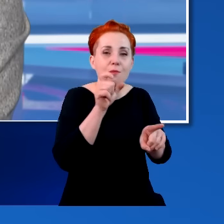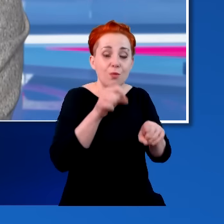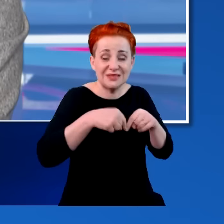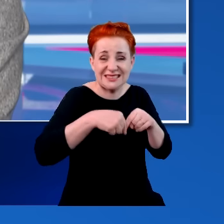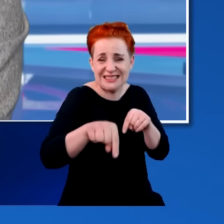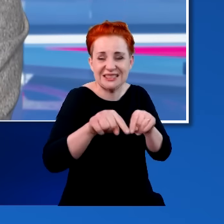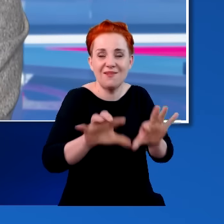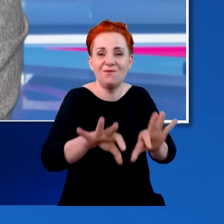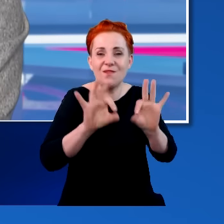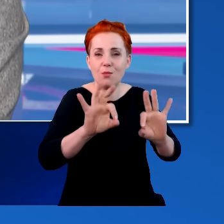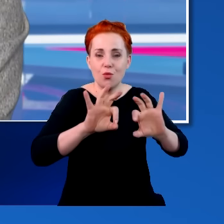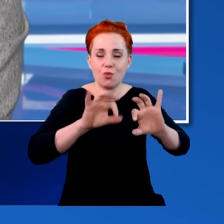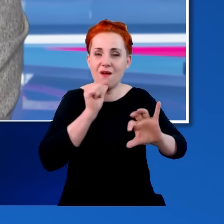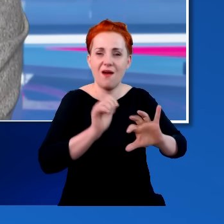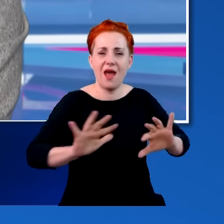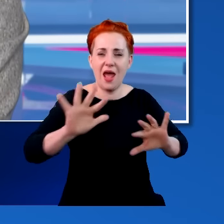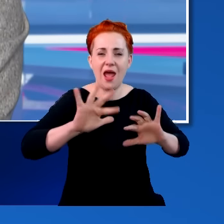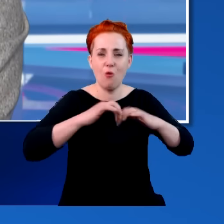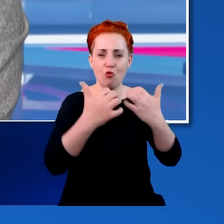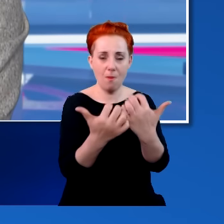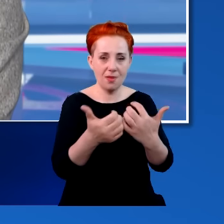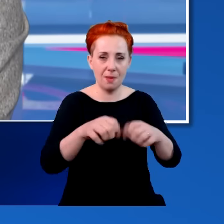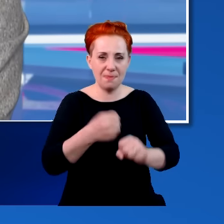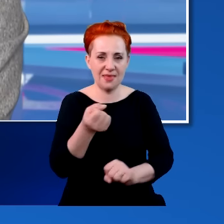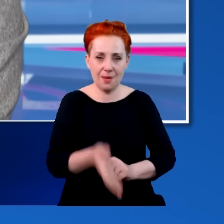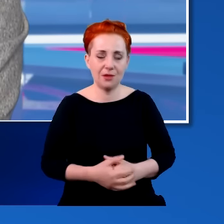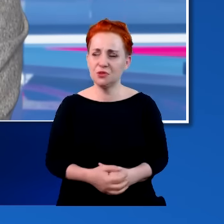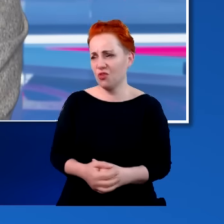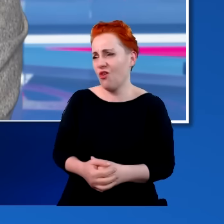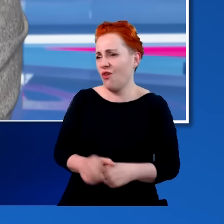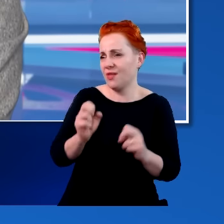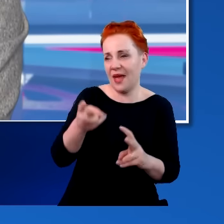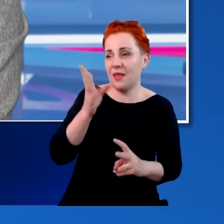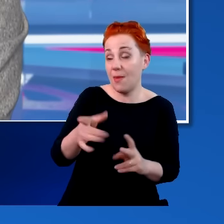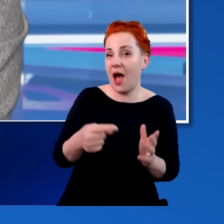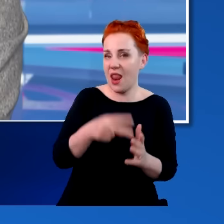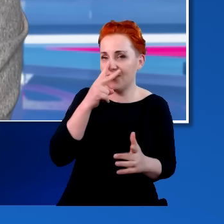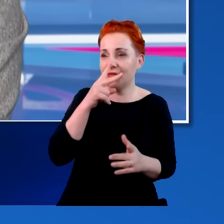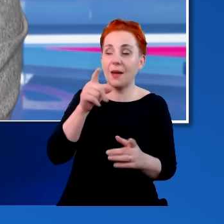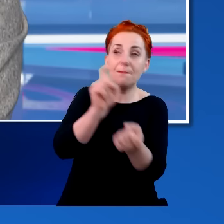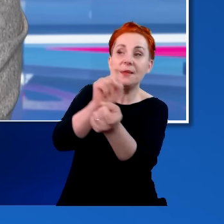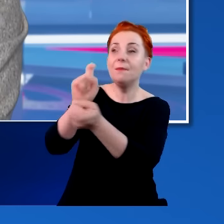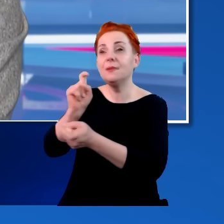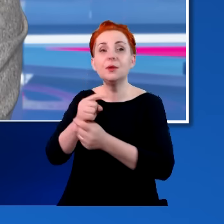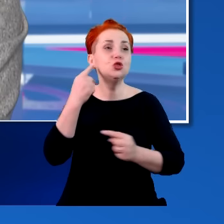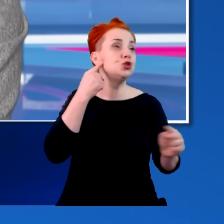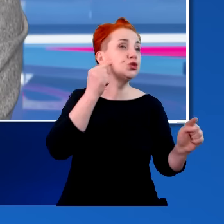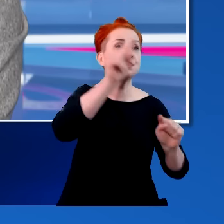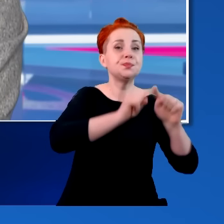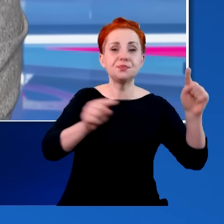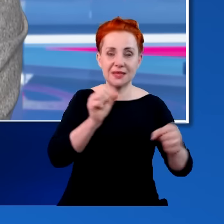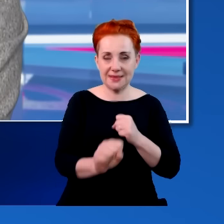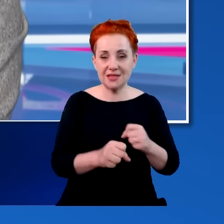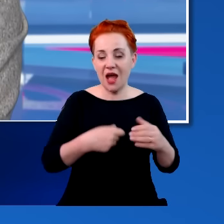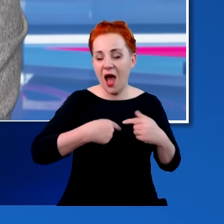do wyborów europejskich on nie pęknie. Nie, do wyborów europejskich pewnie nie pęknie. Natomiast widać, że tam protesty również są i pewnie, a do wyborów i tak już